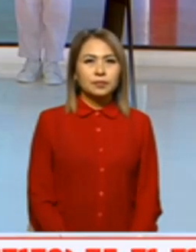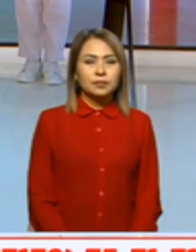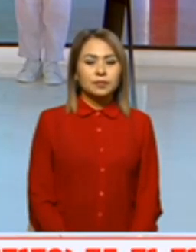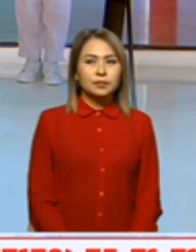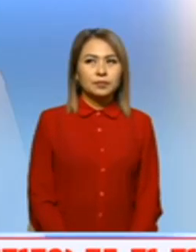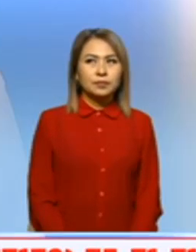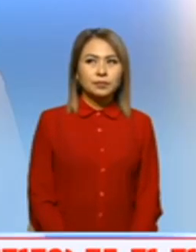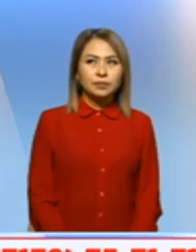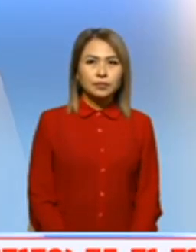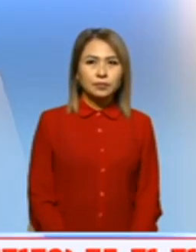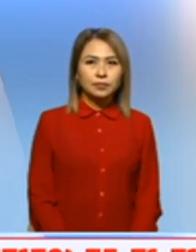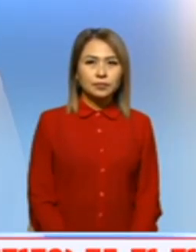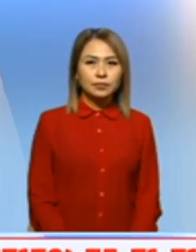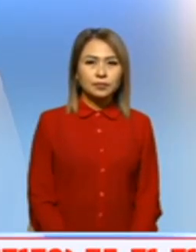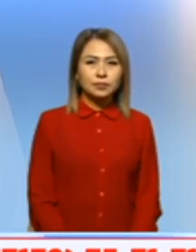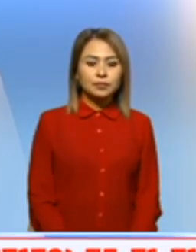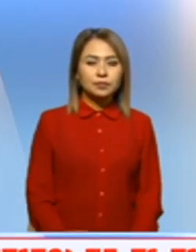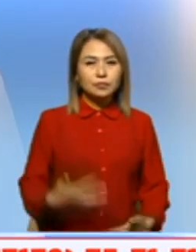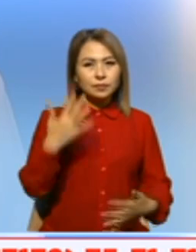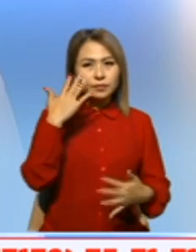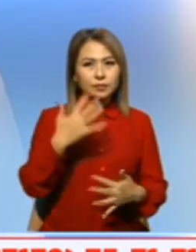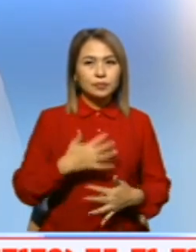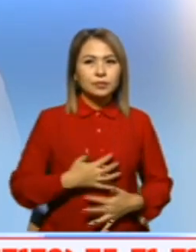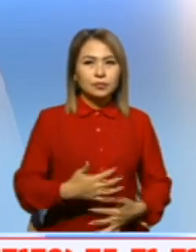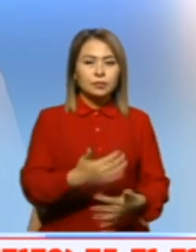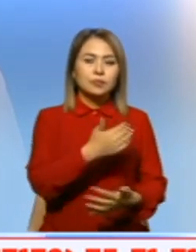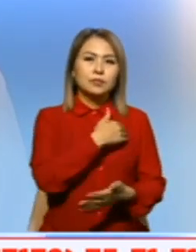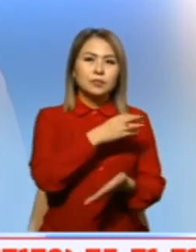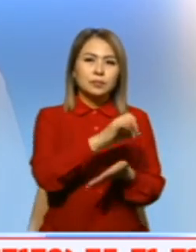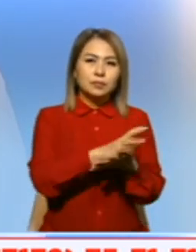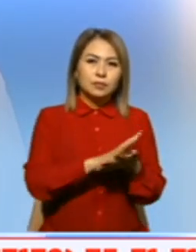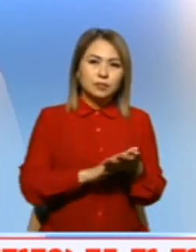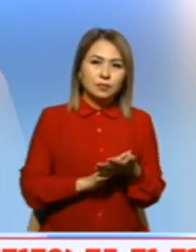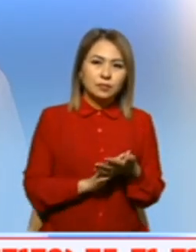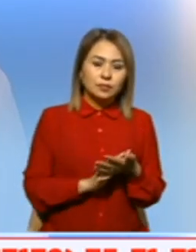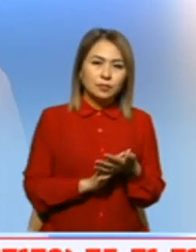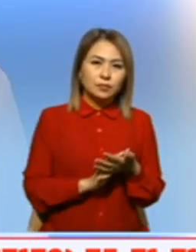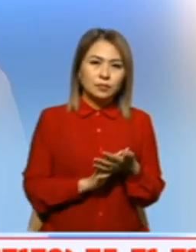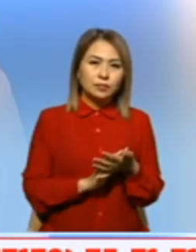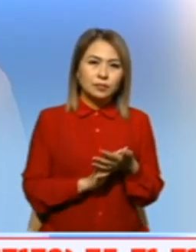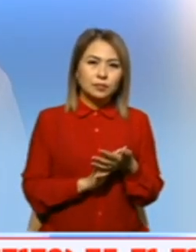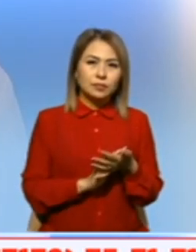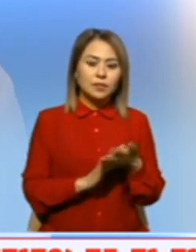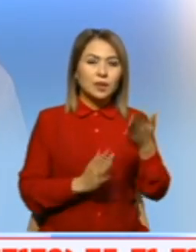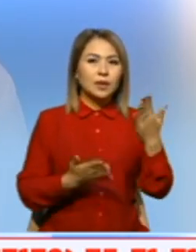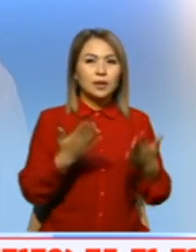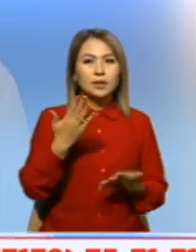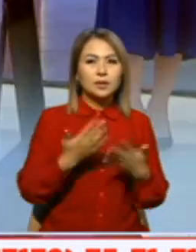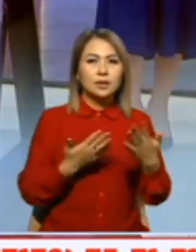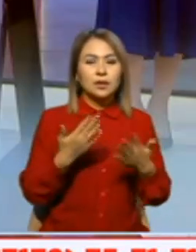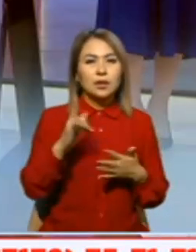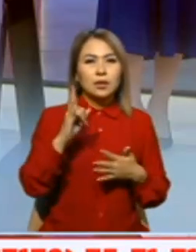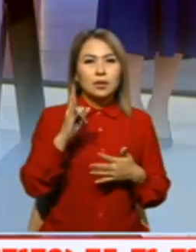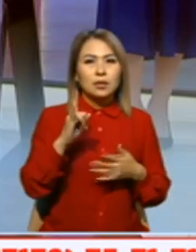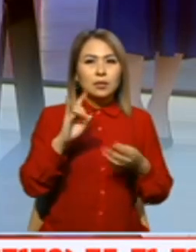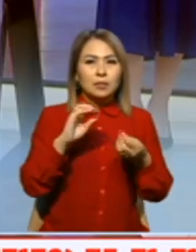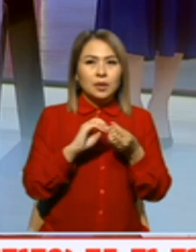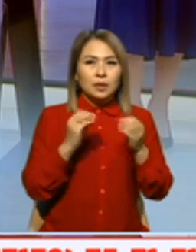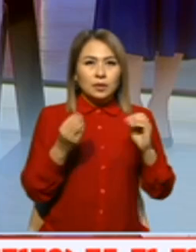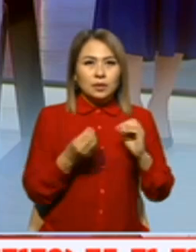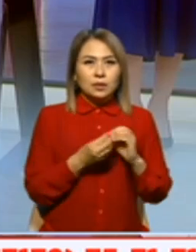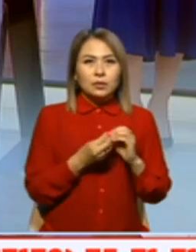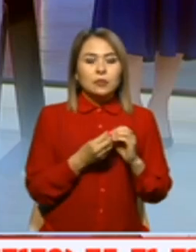енді жүктілікті жалғастырамыз ба, мысалы, балада генетикалық ақаулар дейміз, сонымен қатар